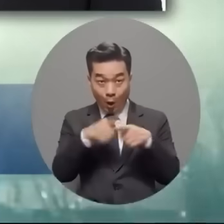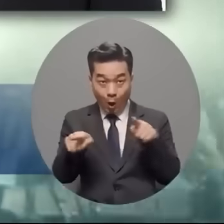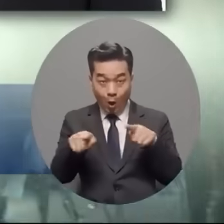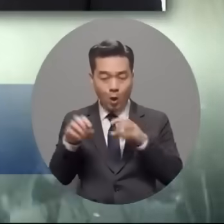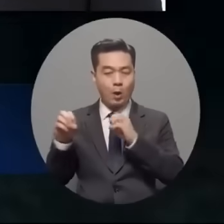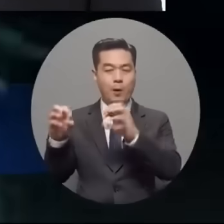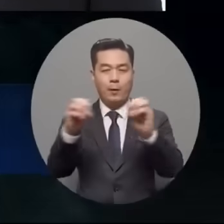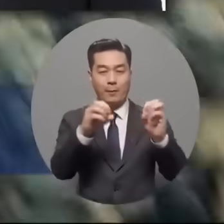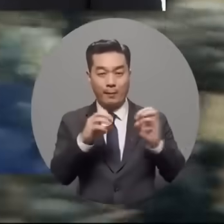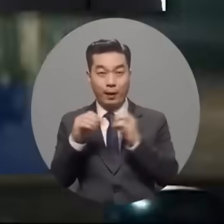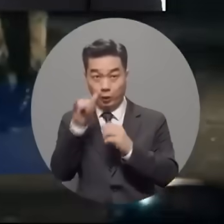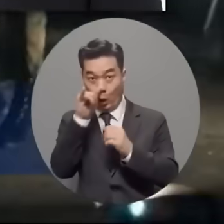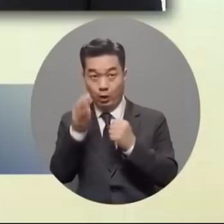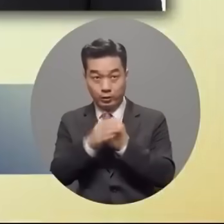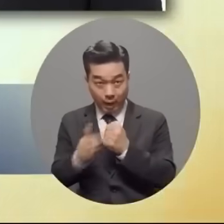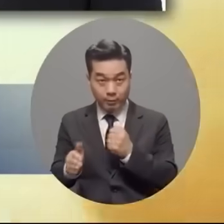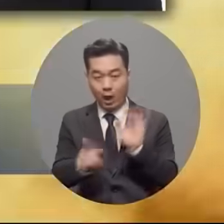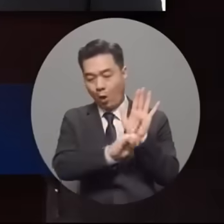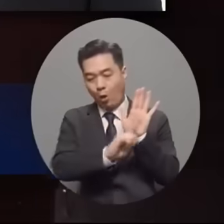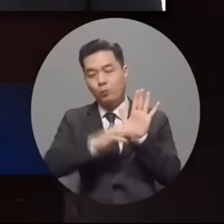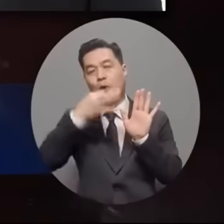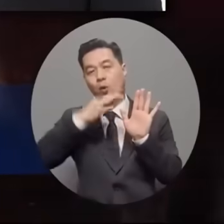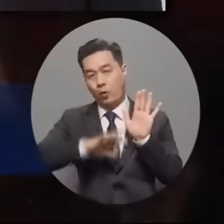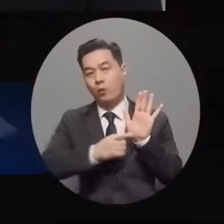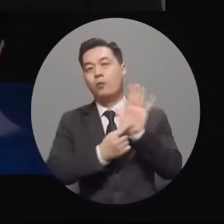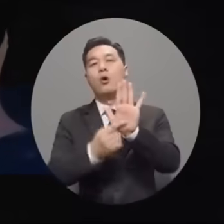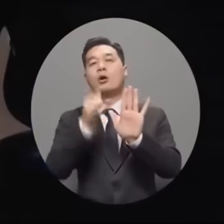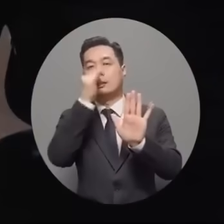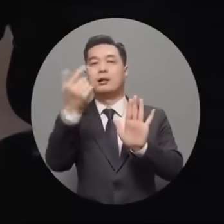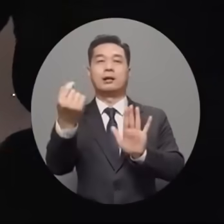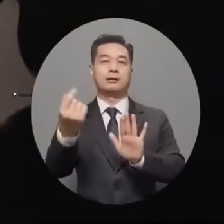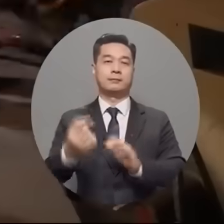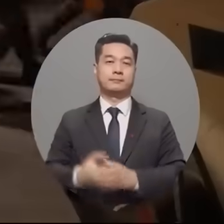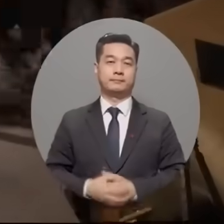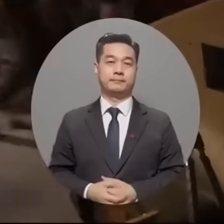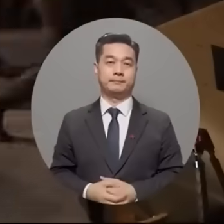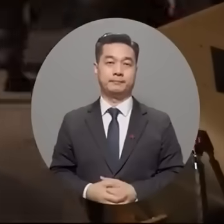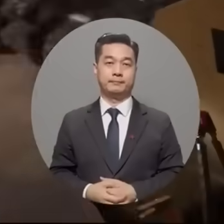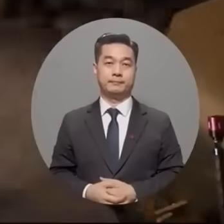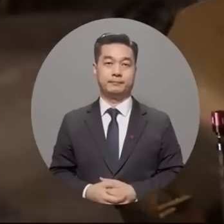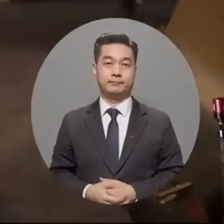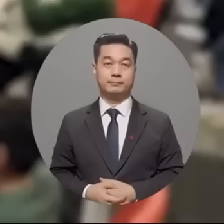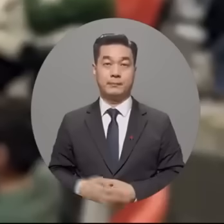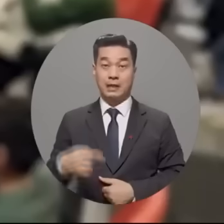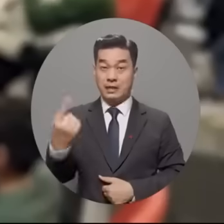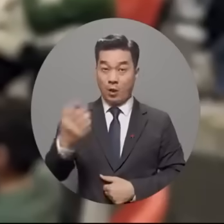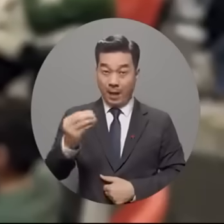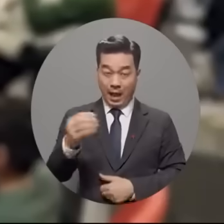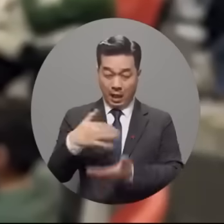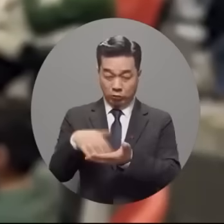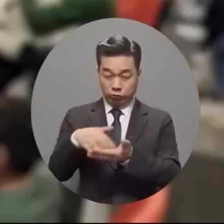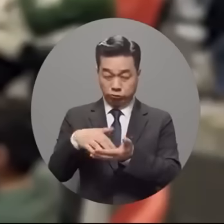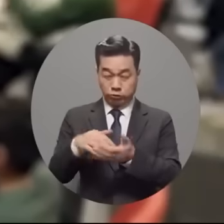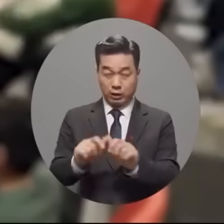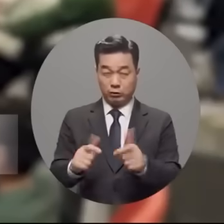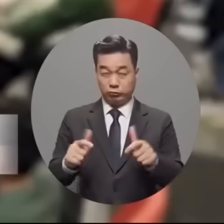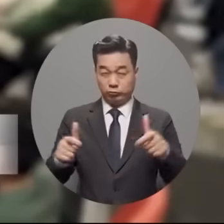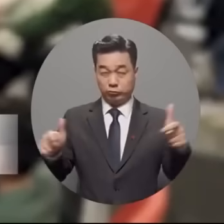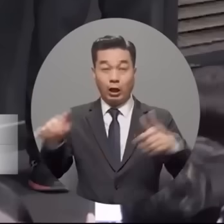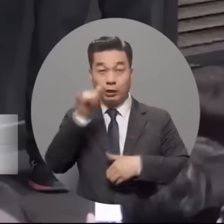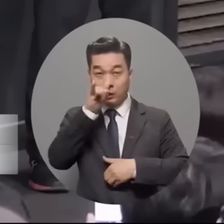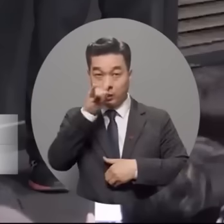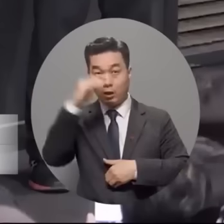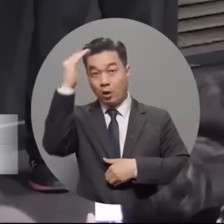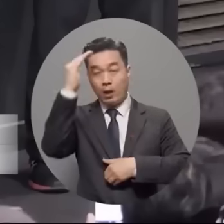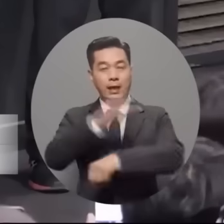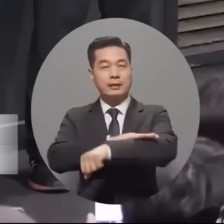공유되면서 자발적인 홍보 효과를 가져온 부분이 크다고 봅니다. 천만을 향해 달리는 서울의 봄은 관객이 잘